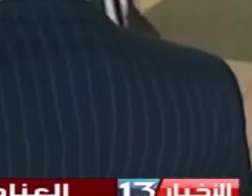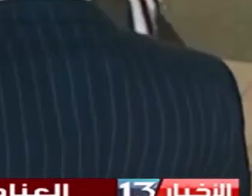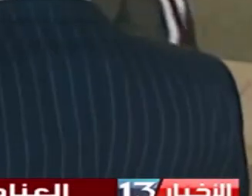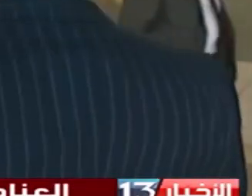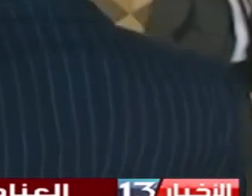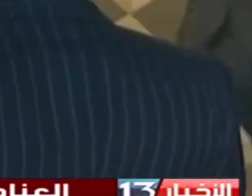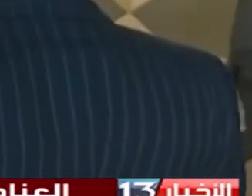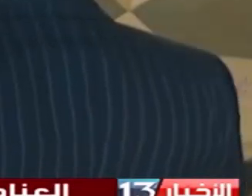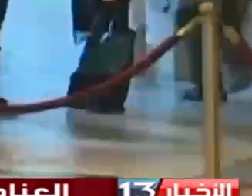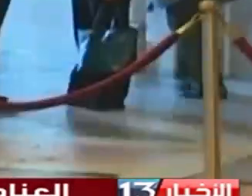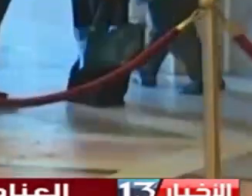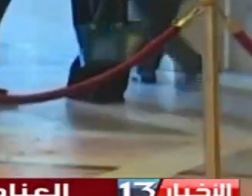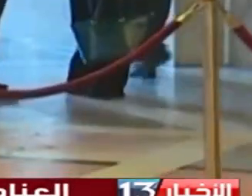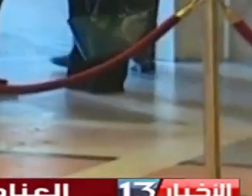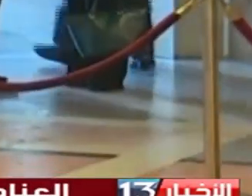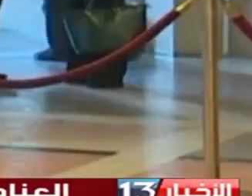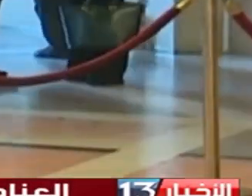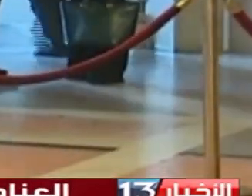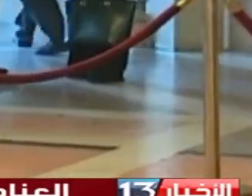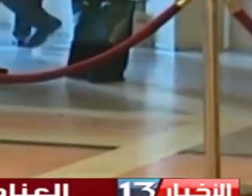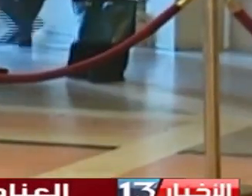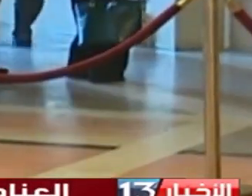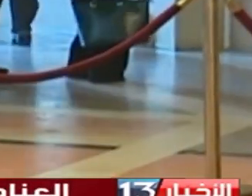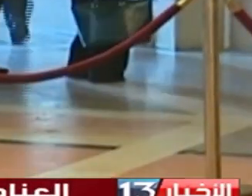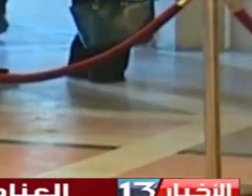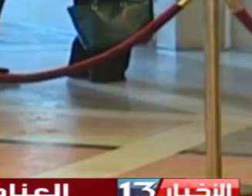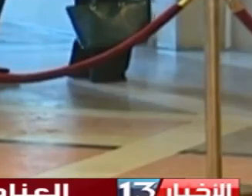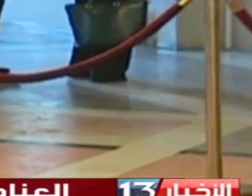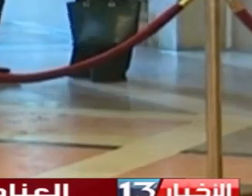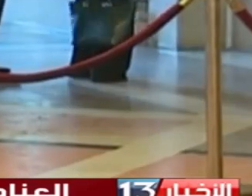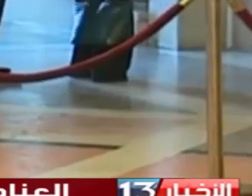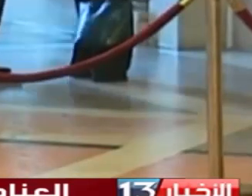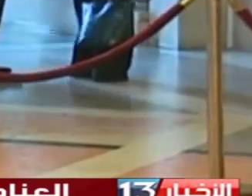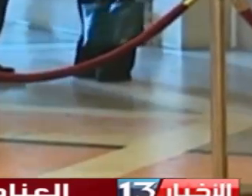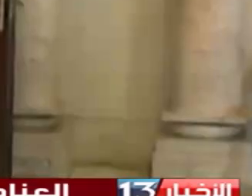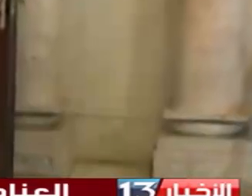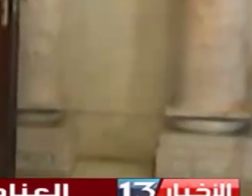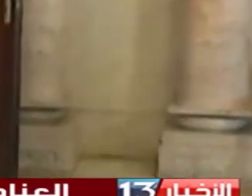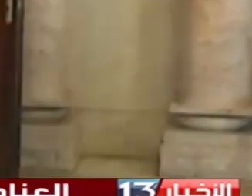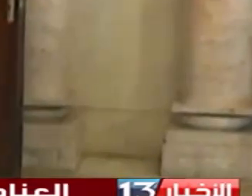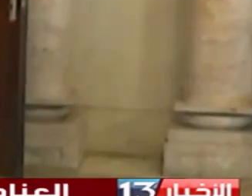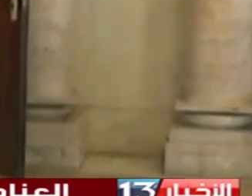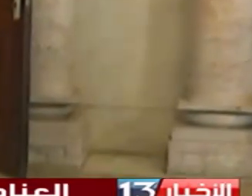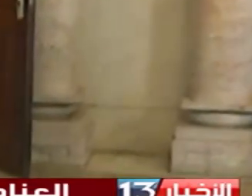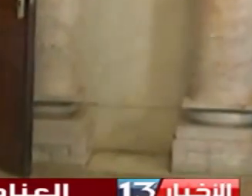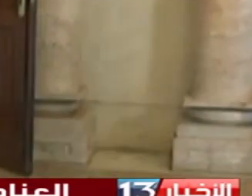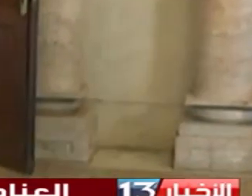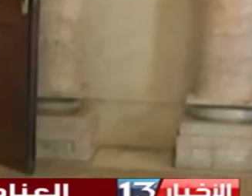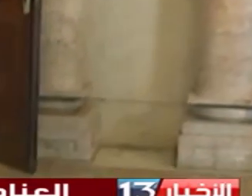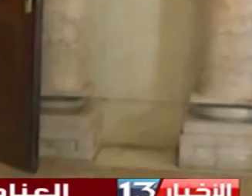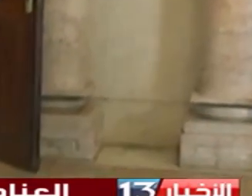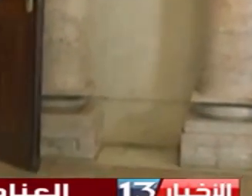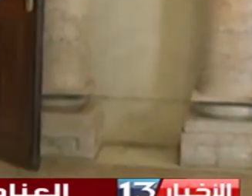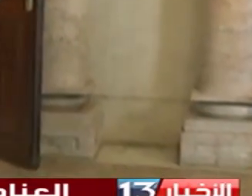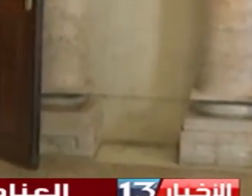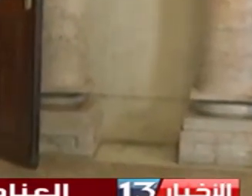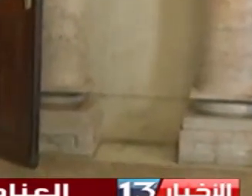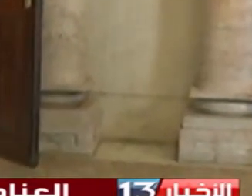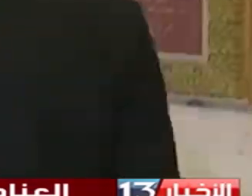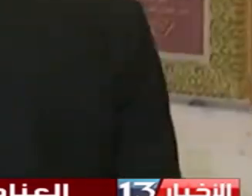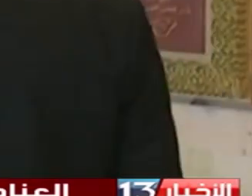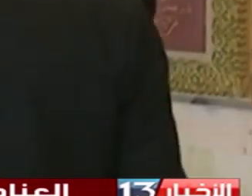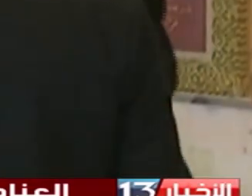التي اقرها رئيس الجمهوريه للاحزاب والائتلافات والهدى الا نيابيه لتقديم اقتراحاتهم بشان الشخصيه الاقدر لتشكيل الحكومه